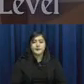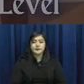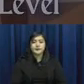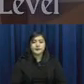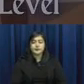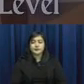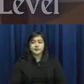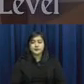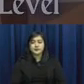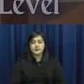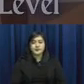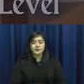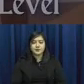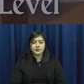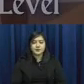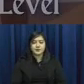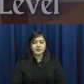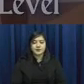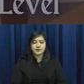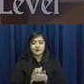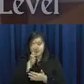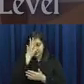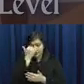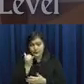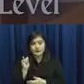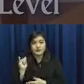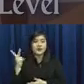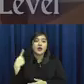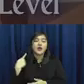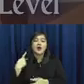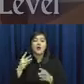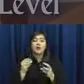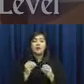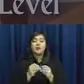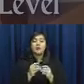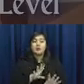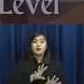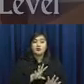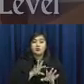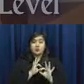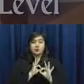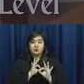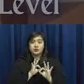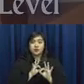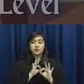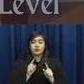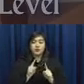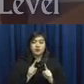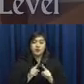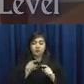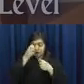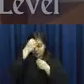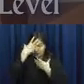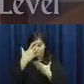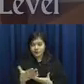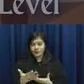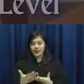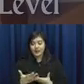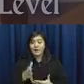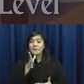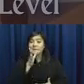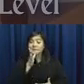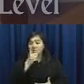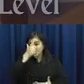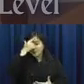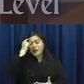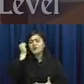Kaya nga mas nandoon yung takot ng anak sumunod sa nanay kasi ramdam niya na nandoon yung authority ng tatay. Mm-hmm. You